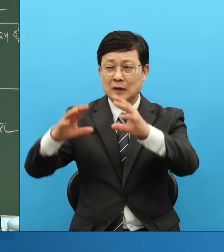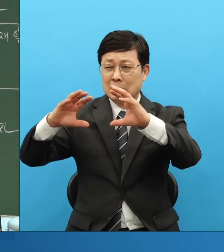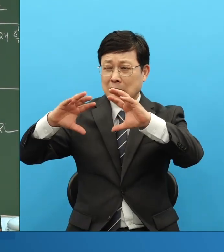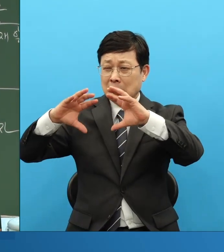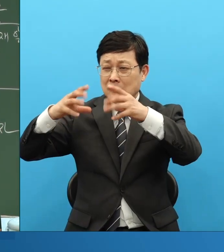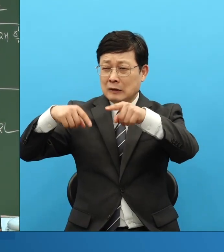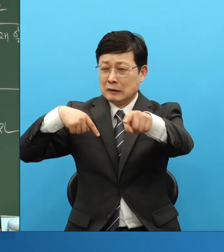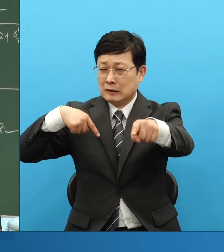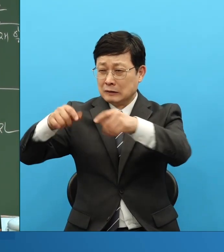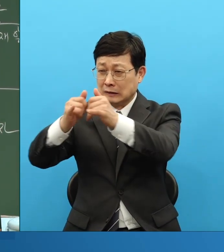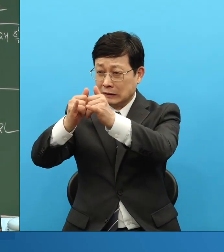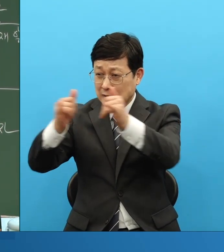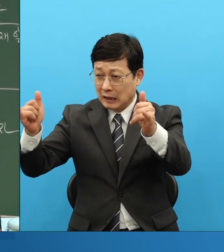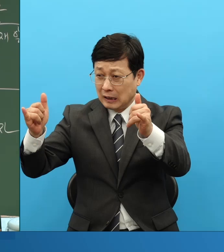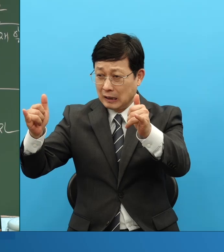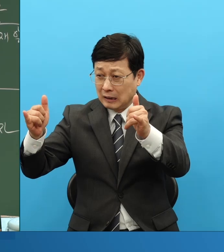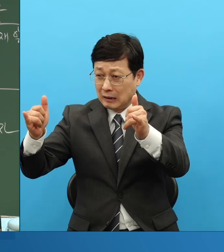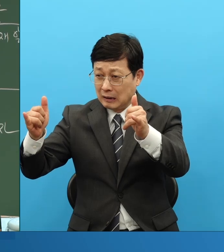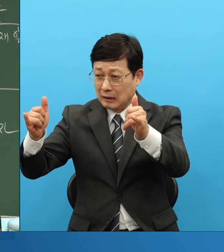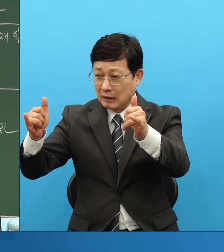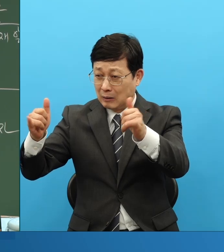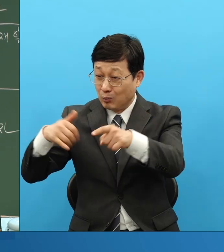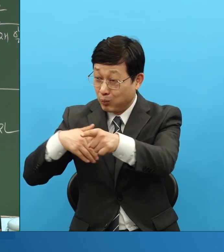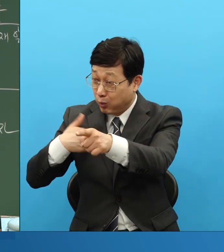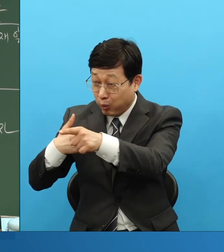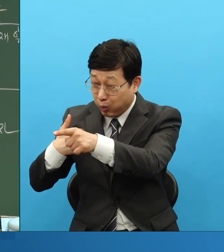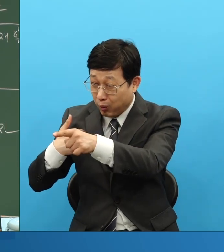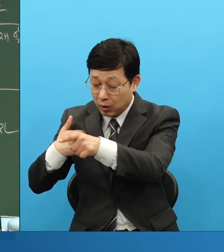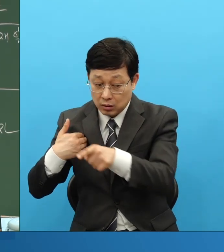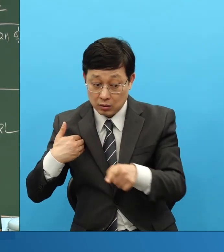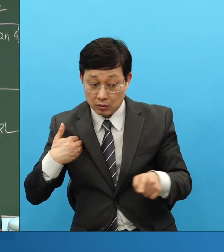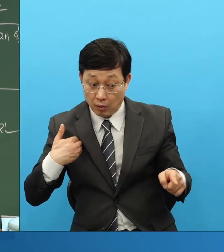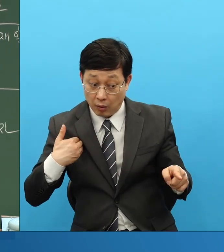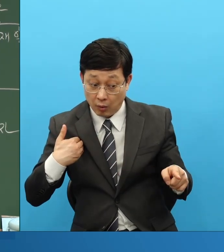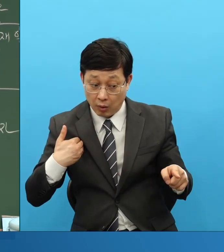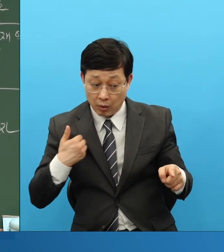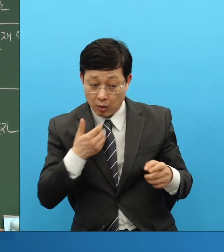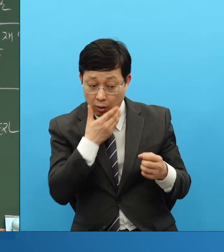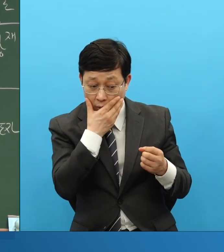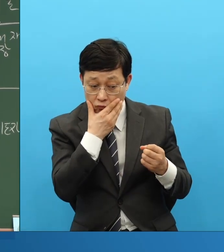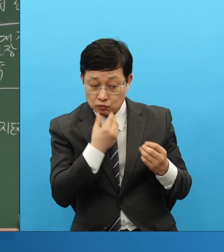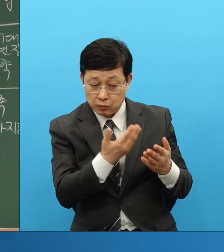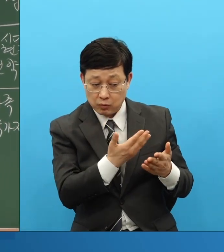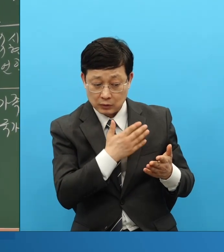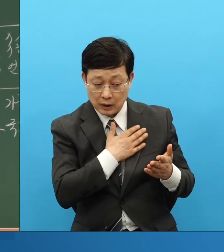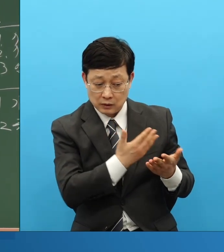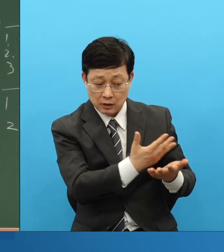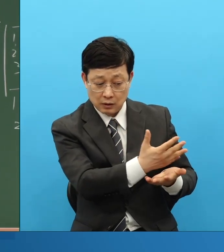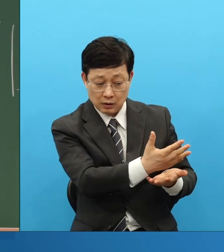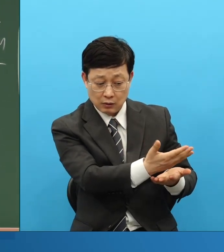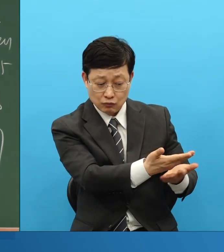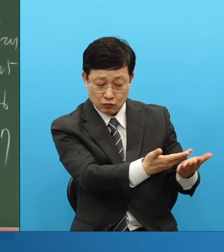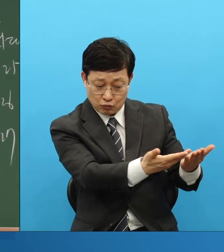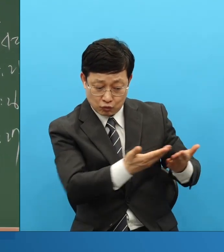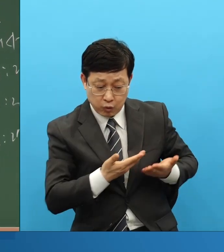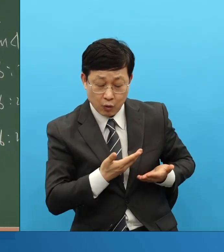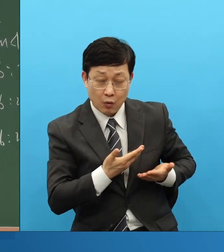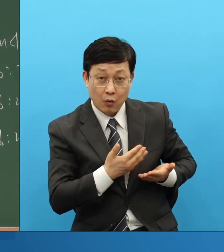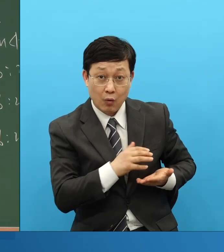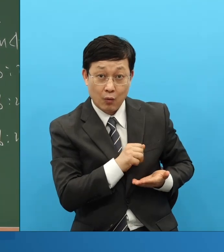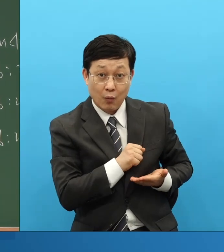국가 지도자가 모르는 걸 줘요. He will give you what the nation's leaders don't know. 꼭 기억해야 돼요. You must remember that. 여러분 어디